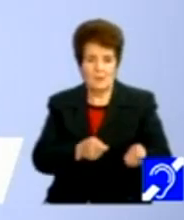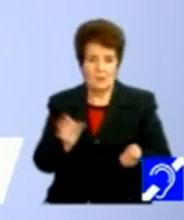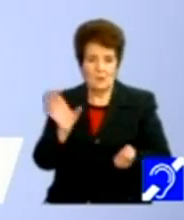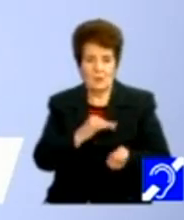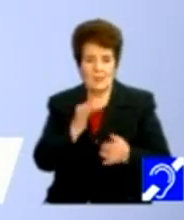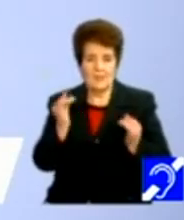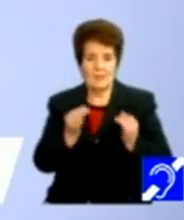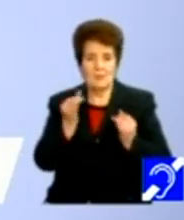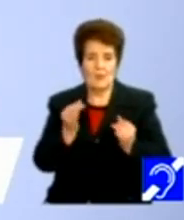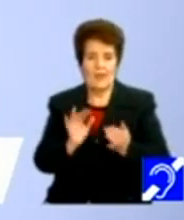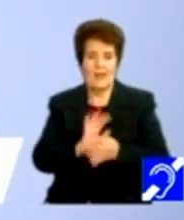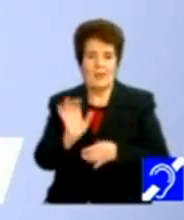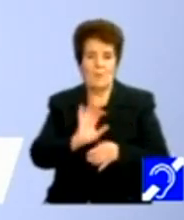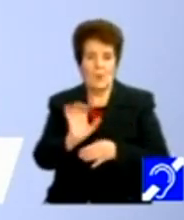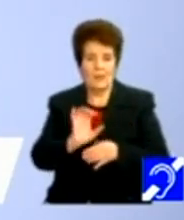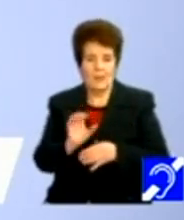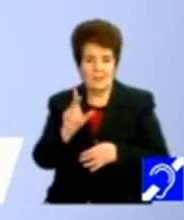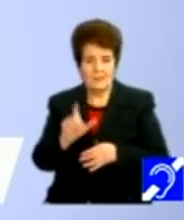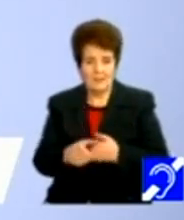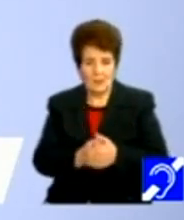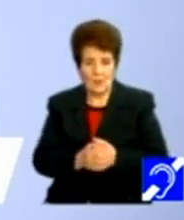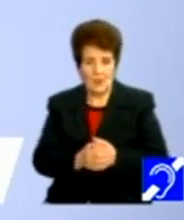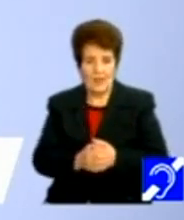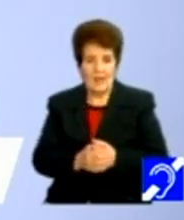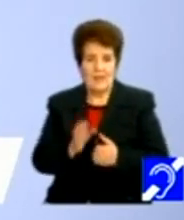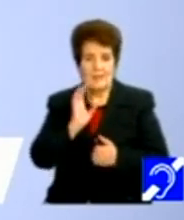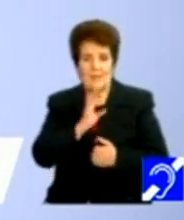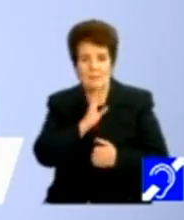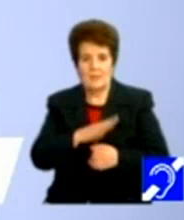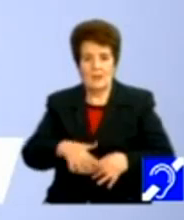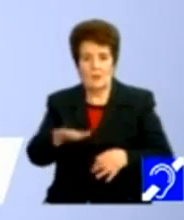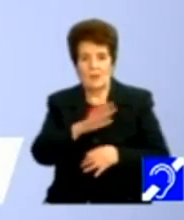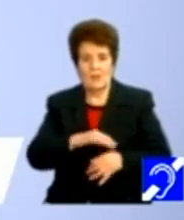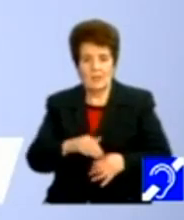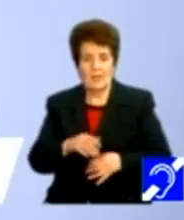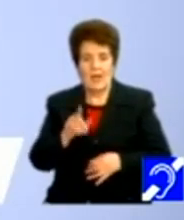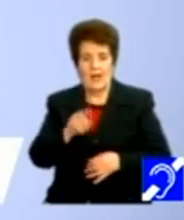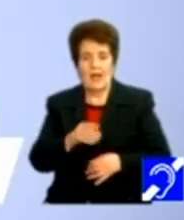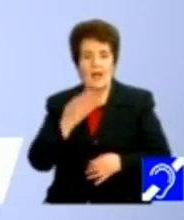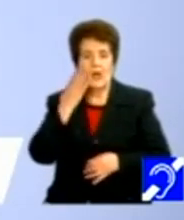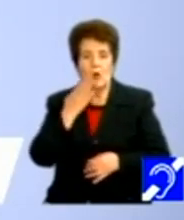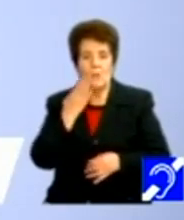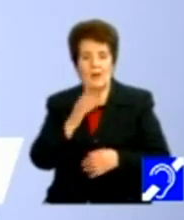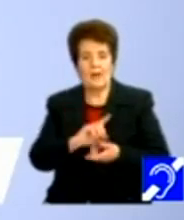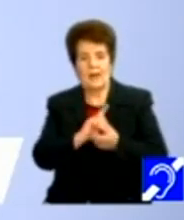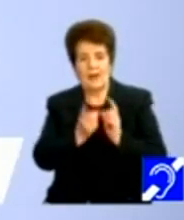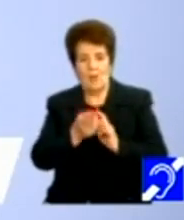istoriile deportaților și am arătat că, de fapt, Siberia este un teritoriu pe care românii l-au modernizat și l-au civilizat.